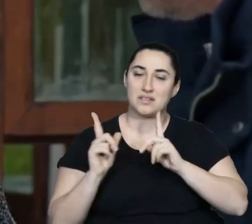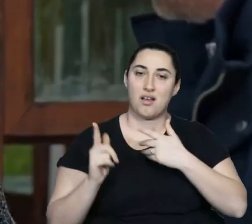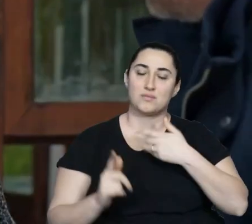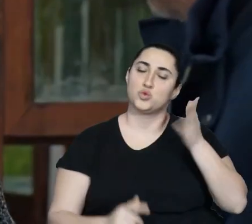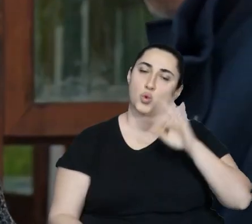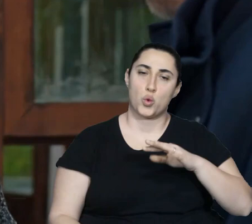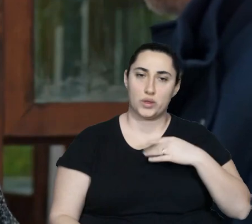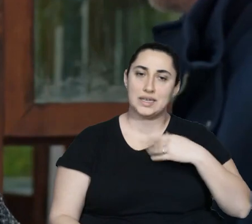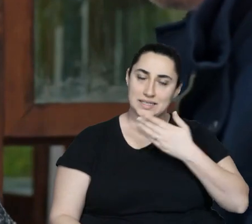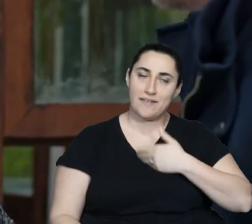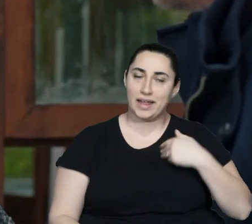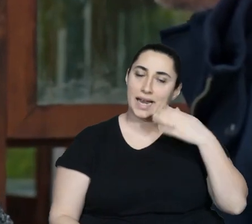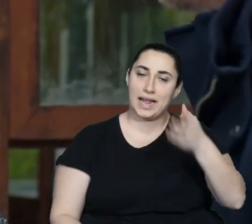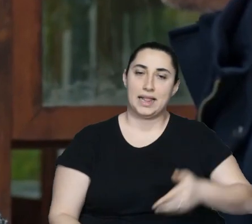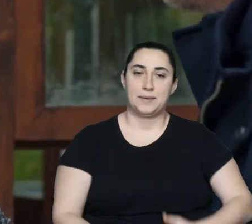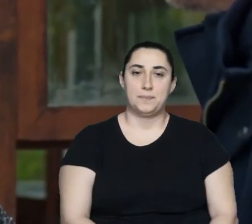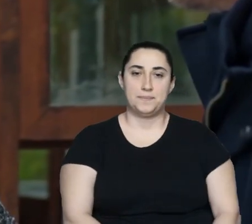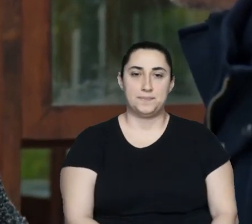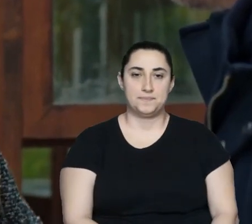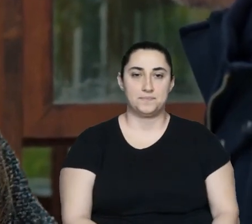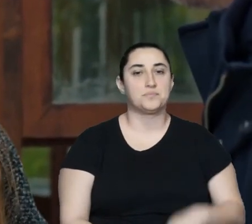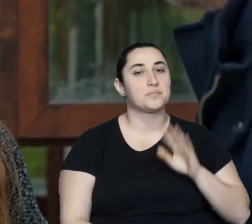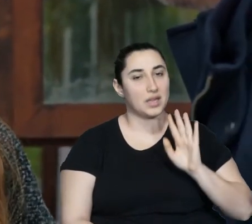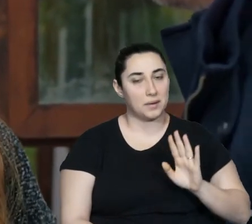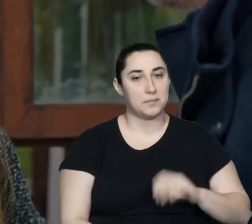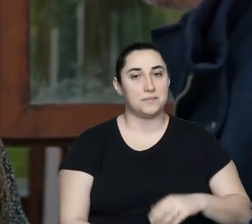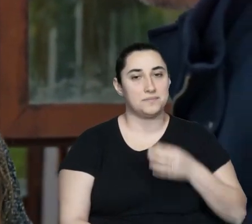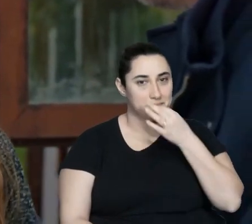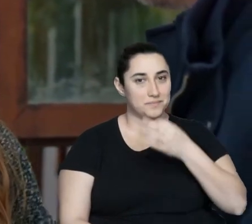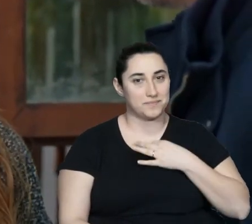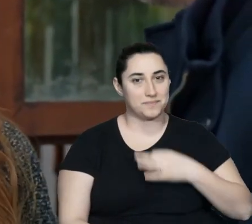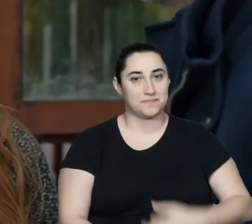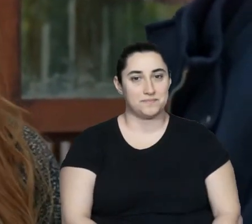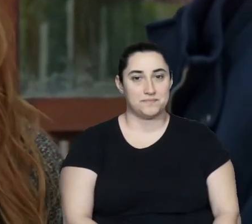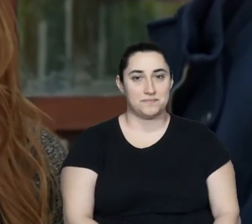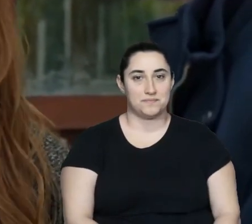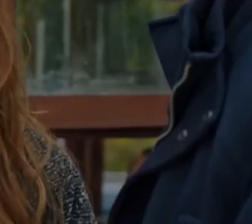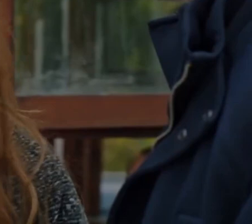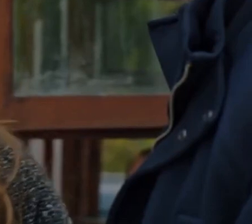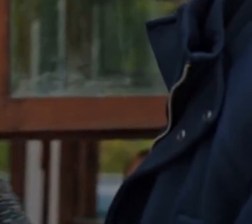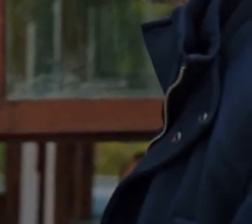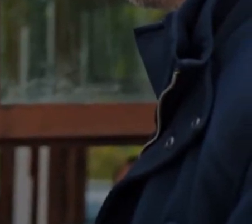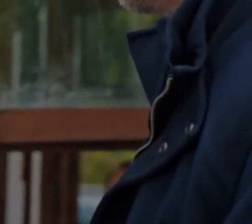gerekiyor. Sonrasında seve seve sana eşlik ederim. Tamam. Müsaadenizle o zaman.